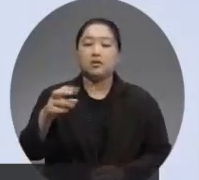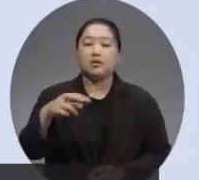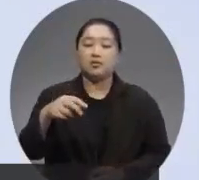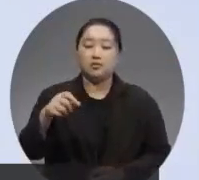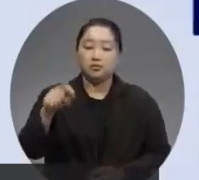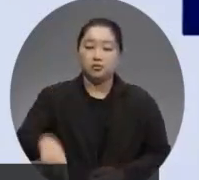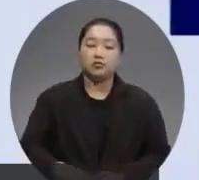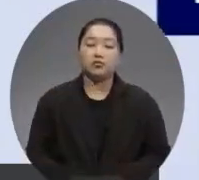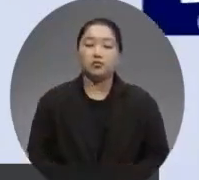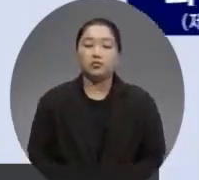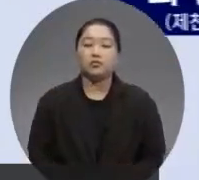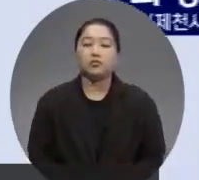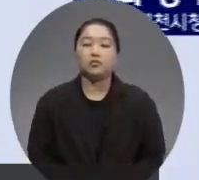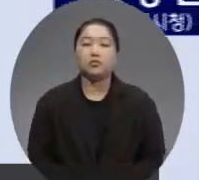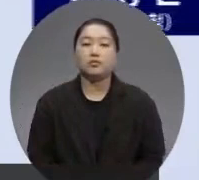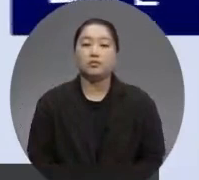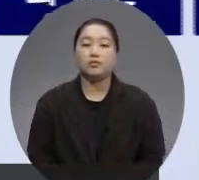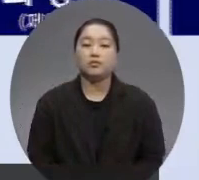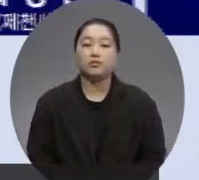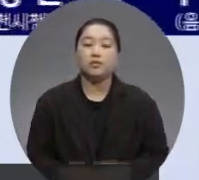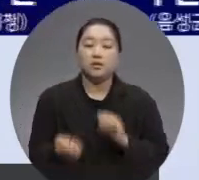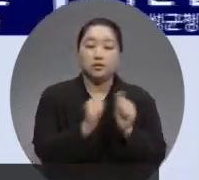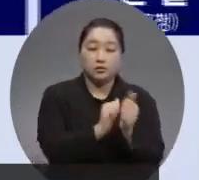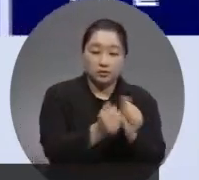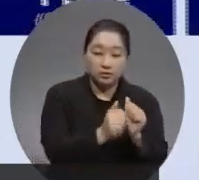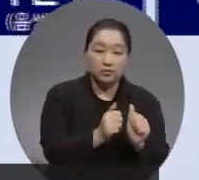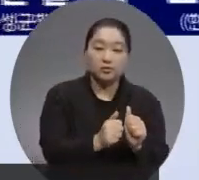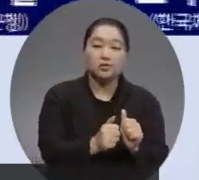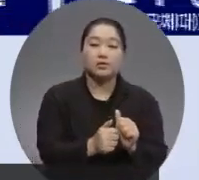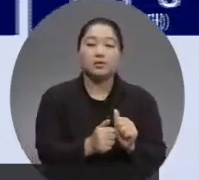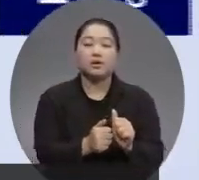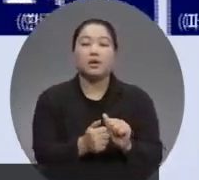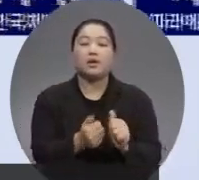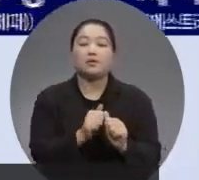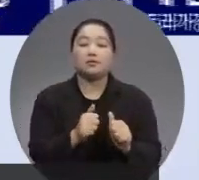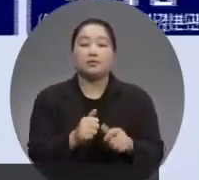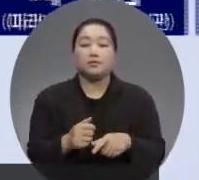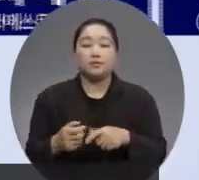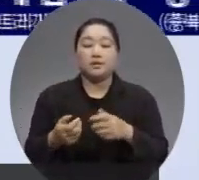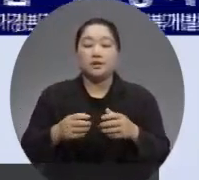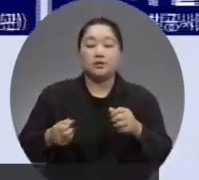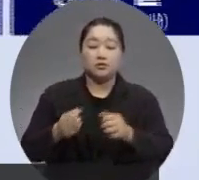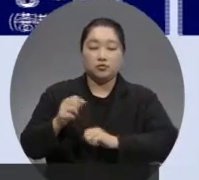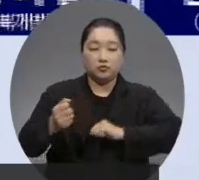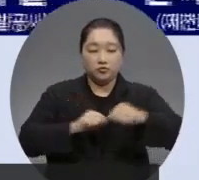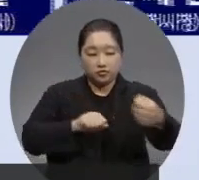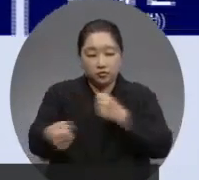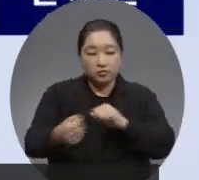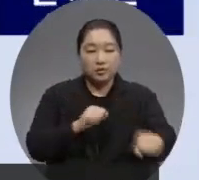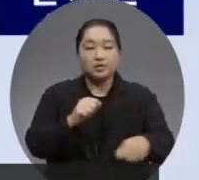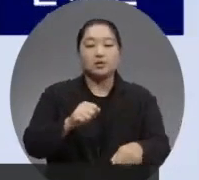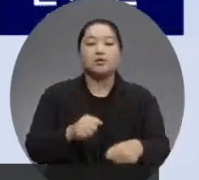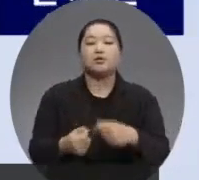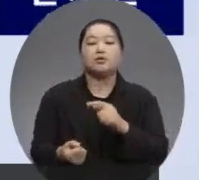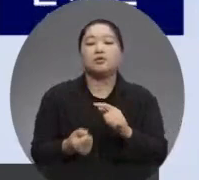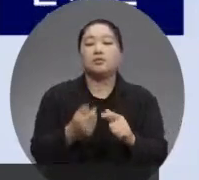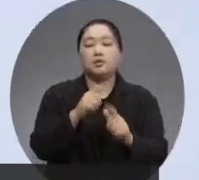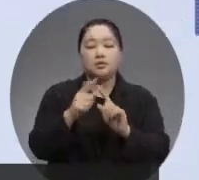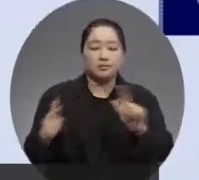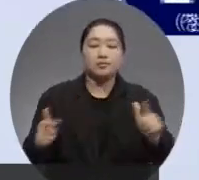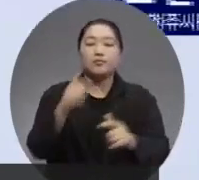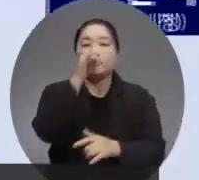함께합니다. 육상에서는 최경선과 이윤철, 오수정이, 주짓수의 서해담과 체조 신재환 등도